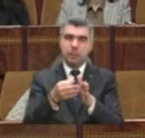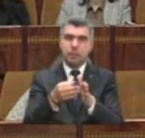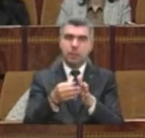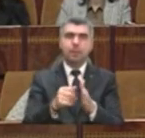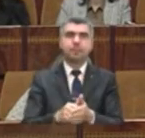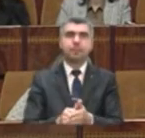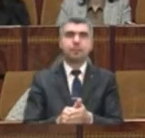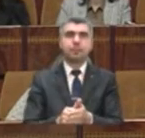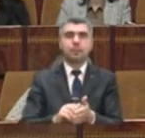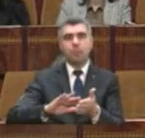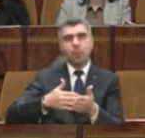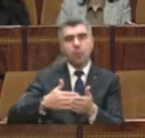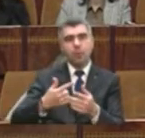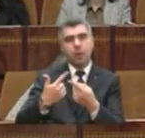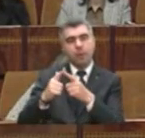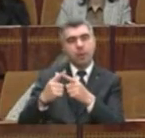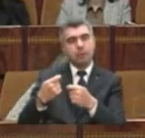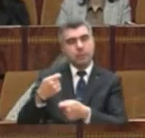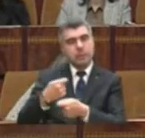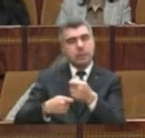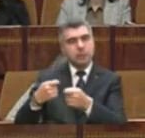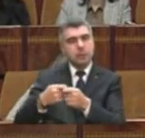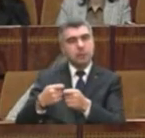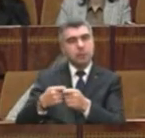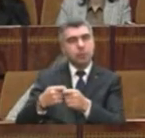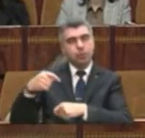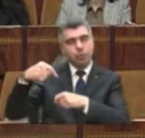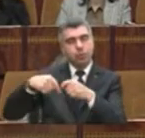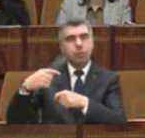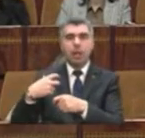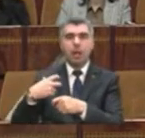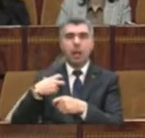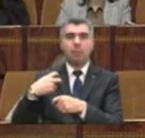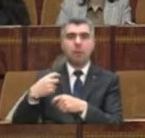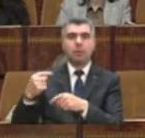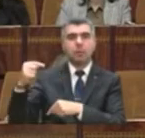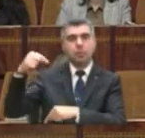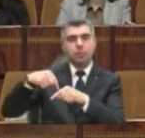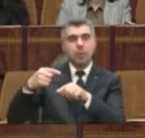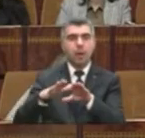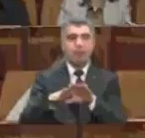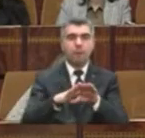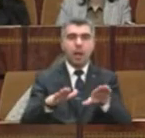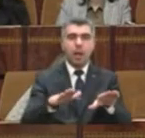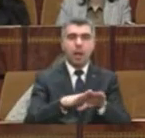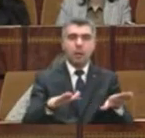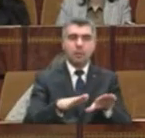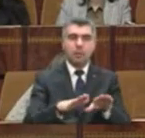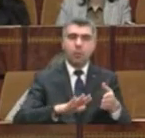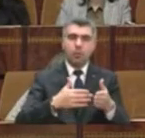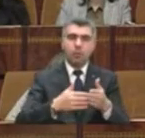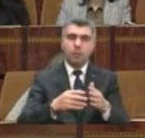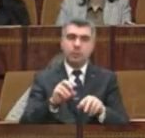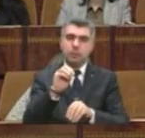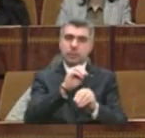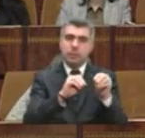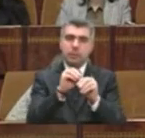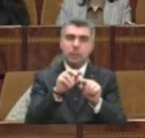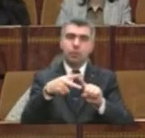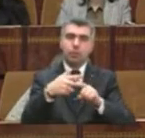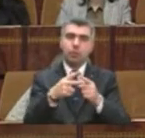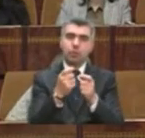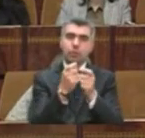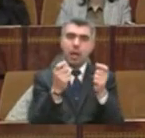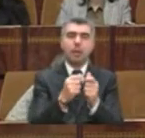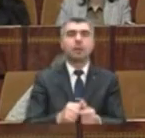واحد التنافسية كبيرة هنا باش المستثمرين استطاعوا باش ياخذوا بعض العقارات باش يديروا الاستثمار ديالهم. السيد